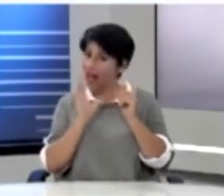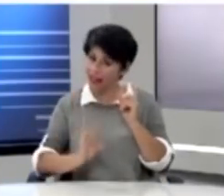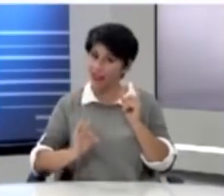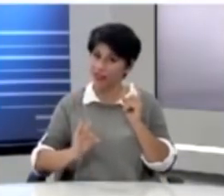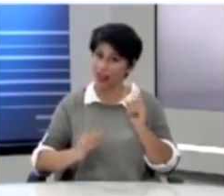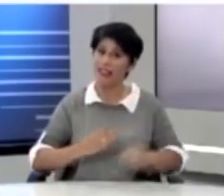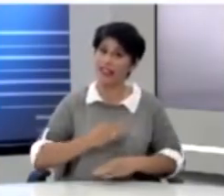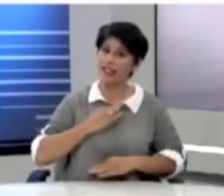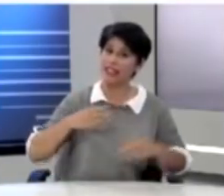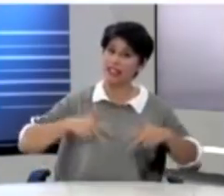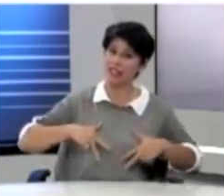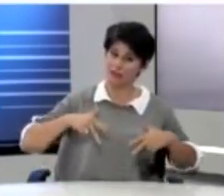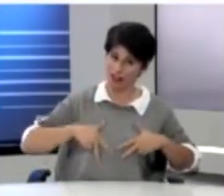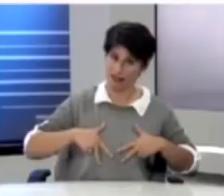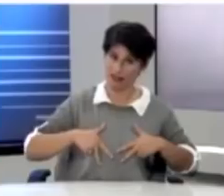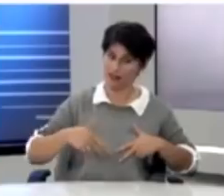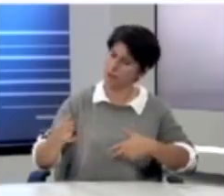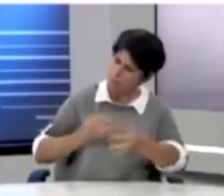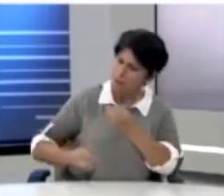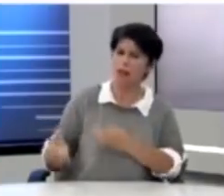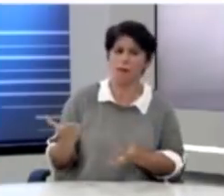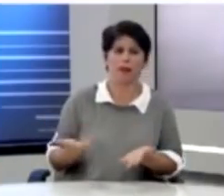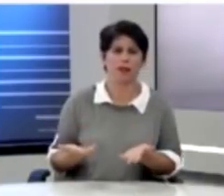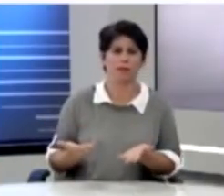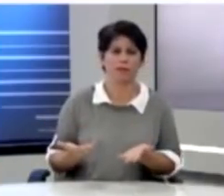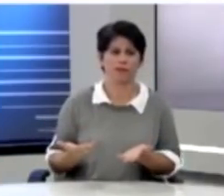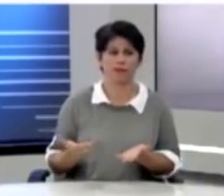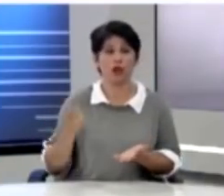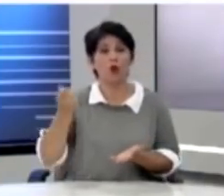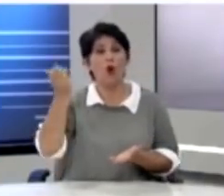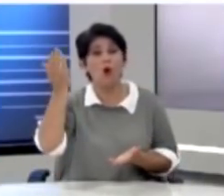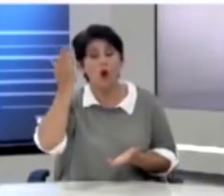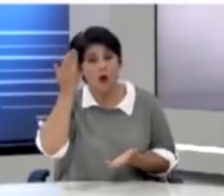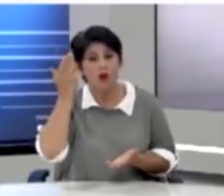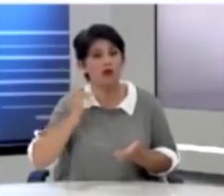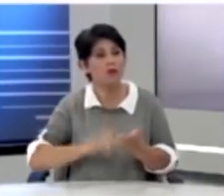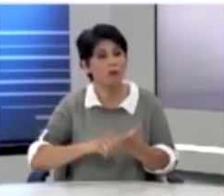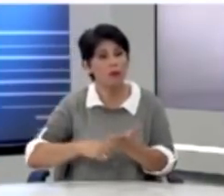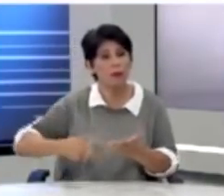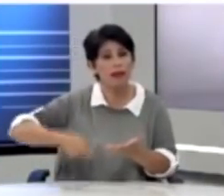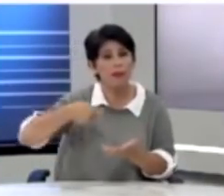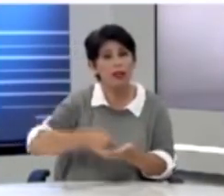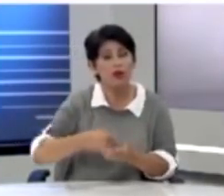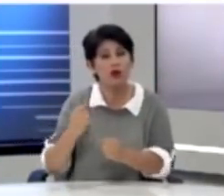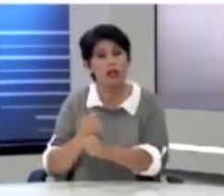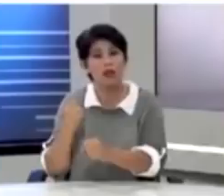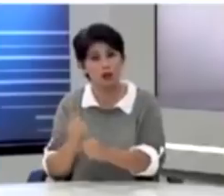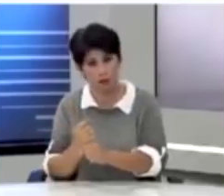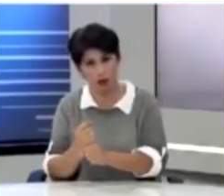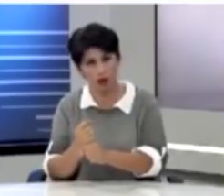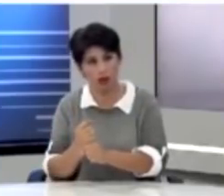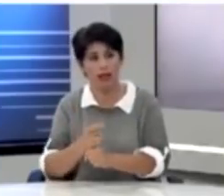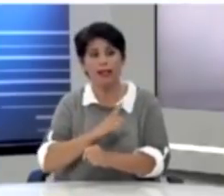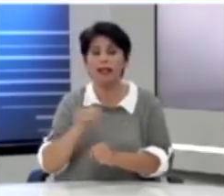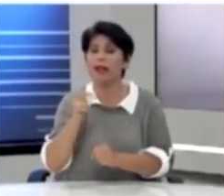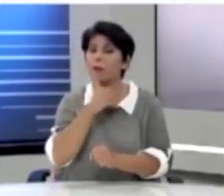της κυβερνητικής πλειοψηφίας, εξηγήστε μας. Το τίμημα που πρέπει να πληρώσει ο εργαζόμενος για να